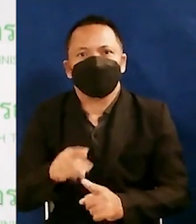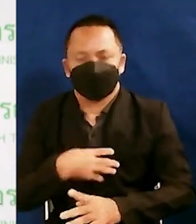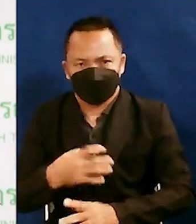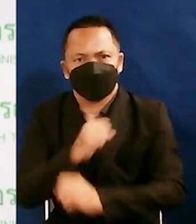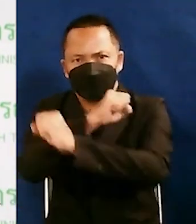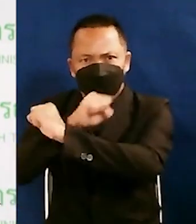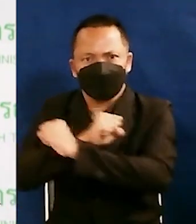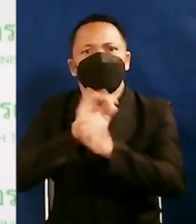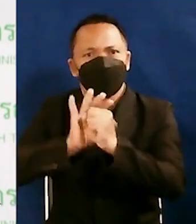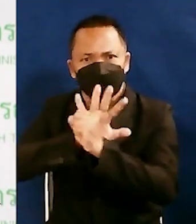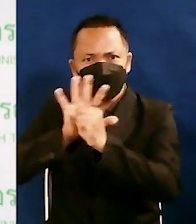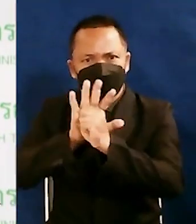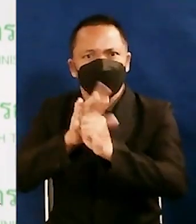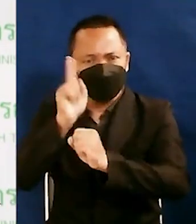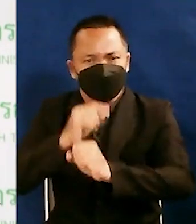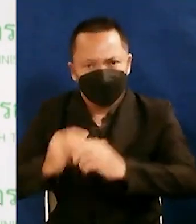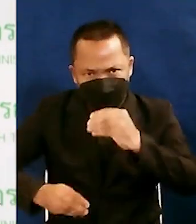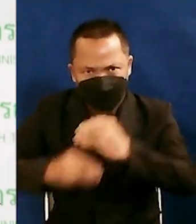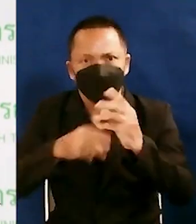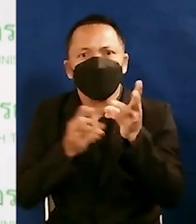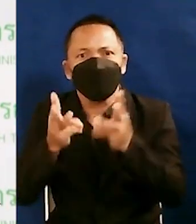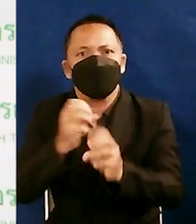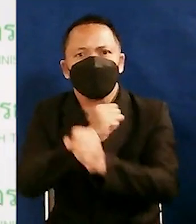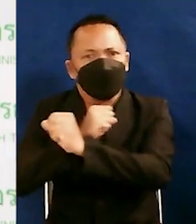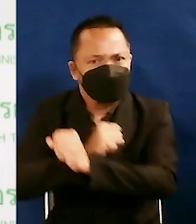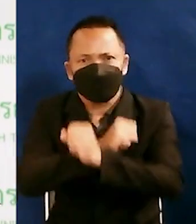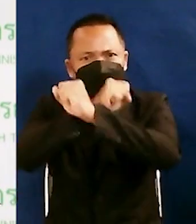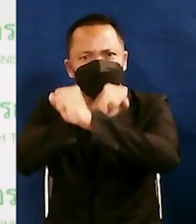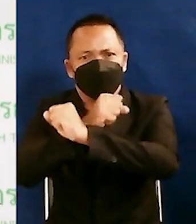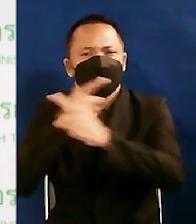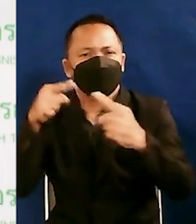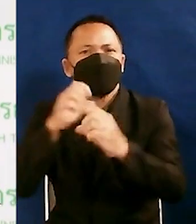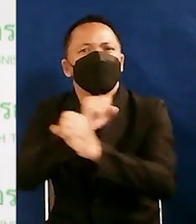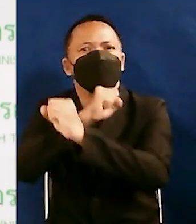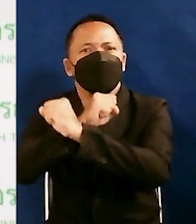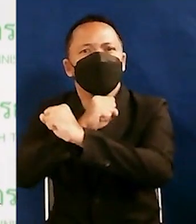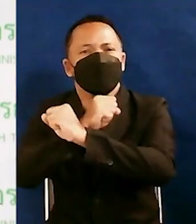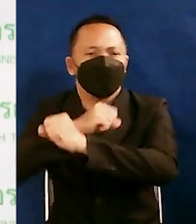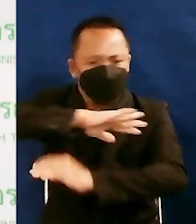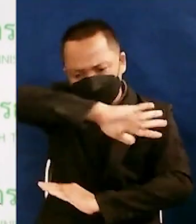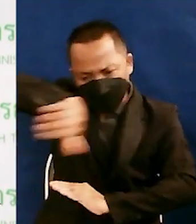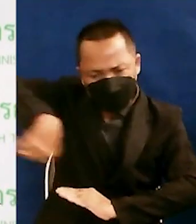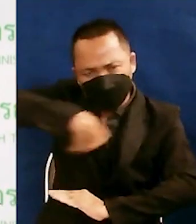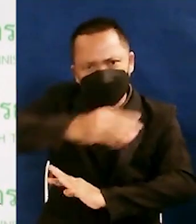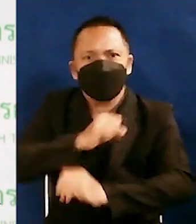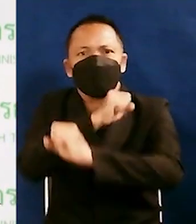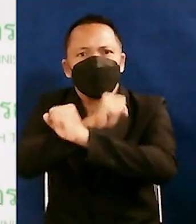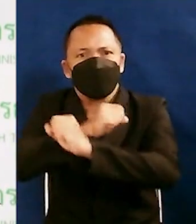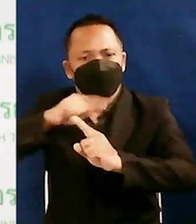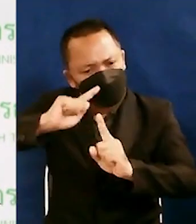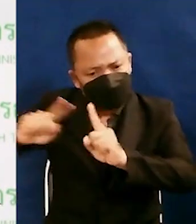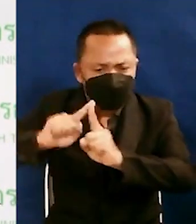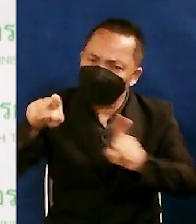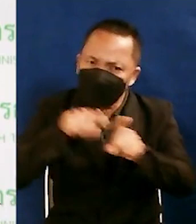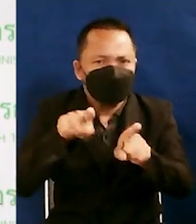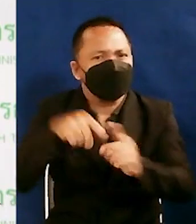กันโควิด-19 นะคะเราต้องเพิ่มมาตรการเป็นการป้องกันขั้นสูงสุดแล้วค่ะเรียกว่าการป้องกันแบบครอบจักรวาลนะคะป้องกันกับทุกคน